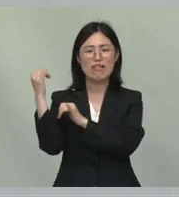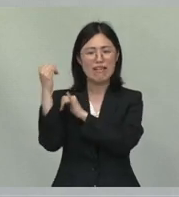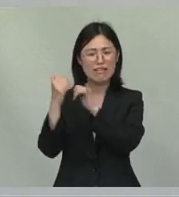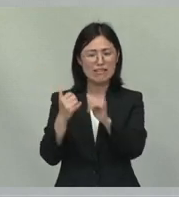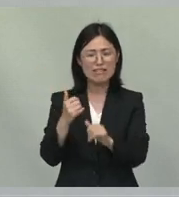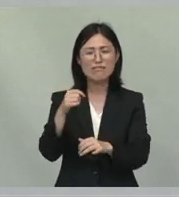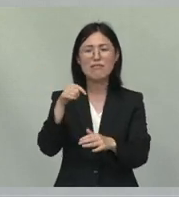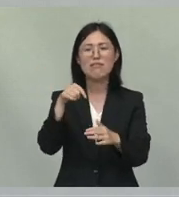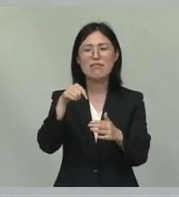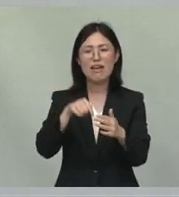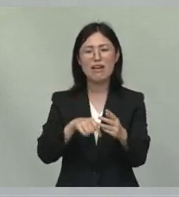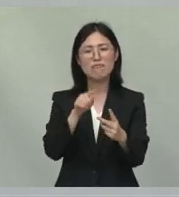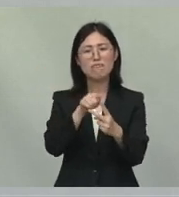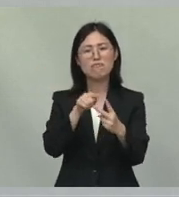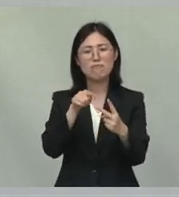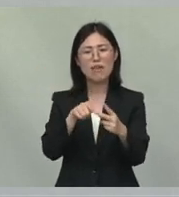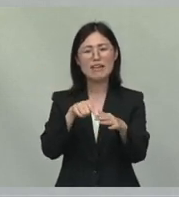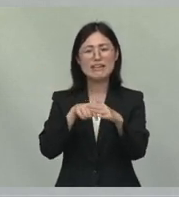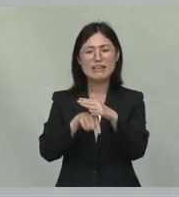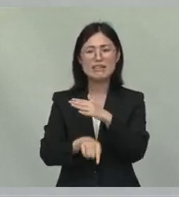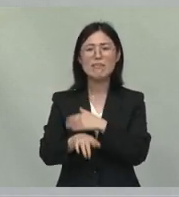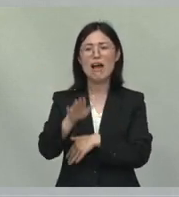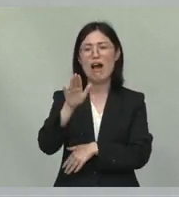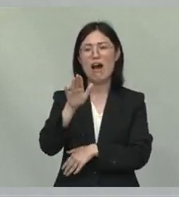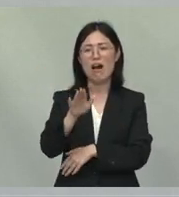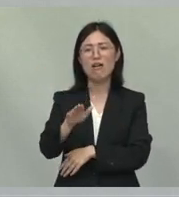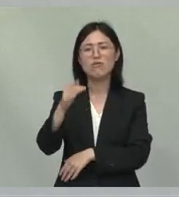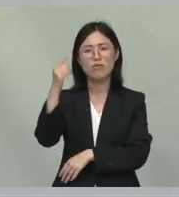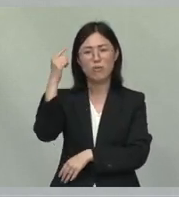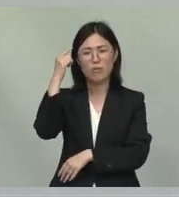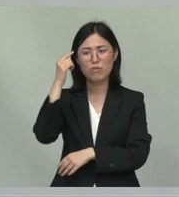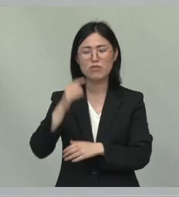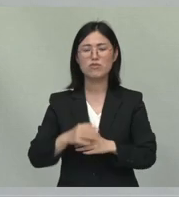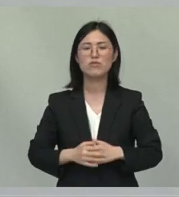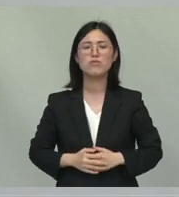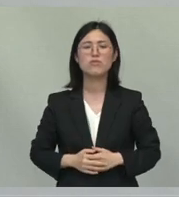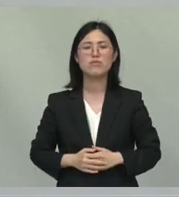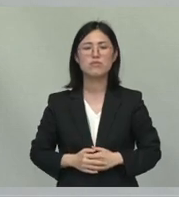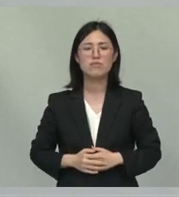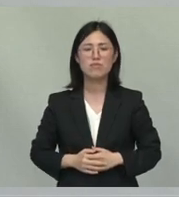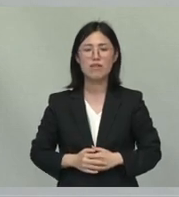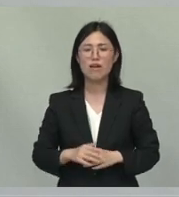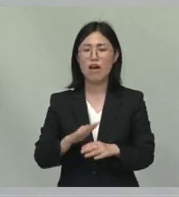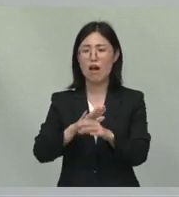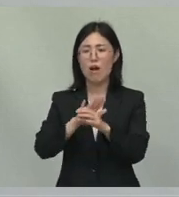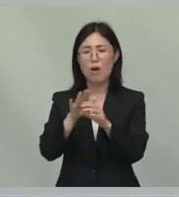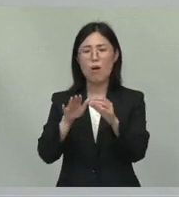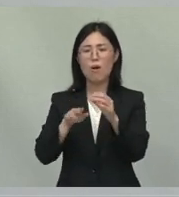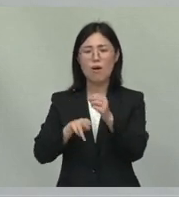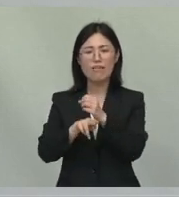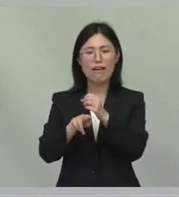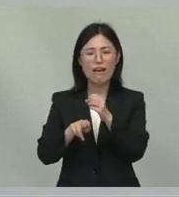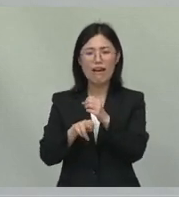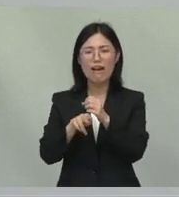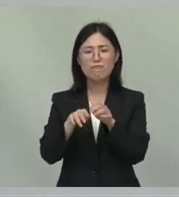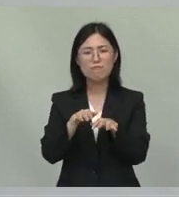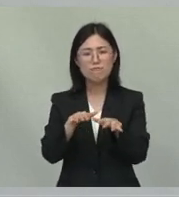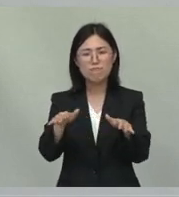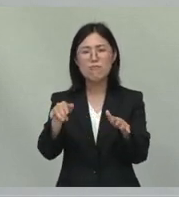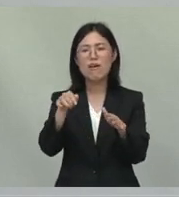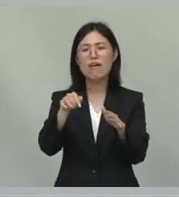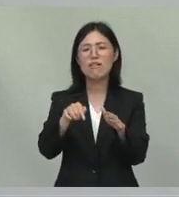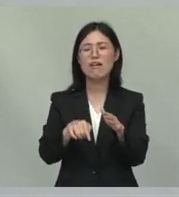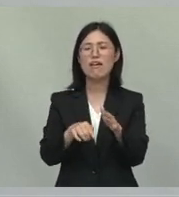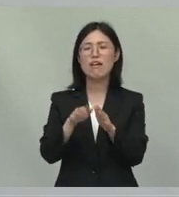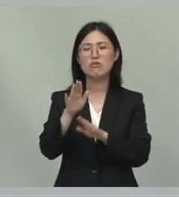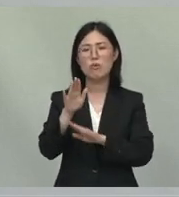意義深いことではないか、そのように思います。コロナ禍の中でこうして多摩前